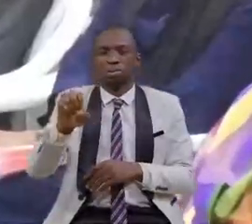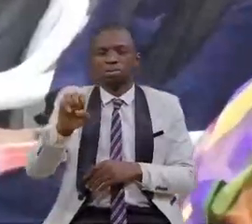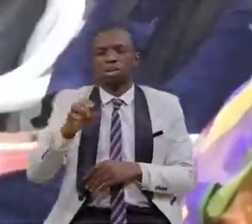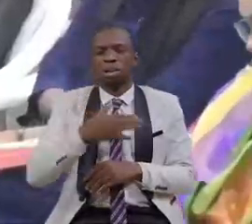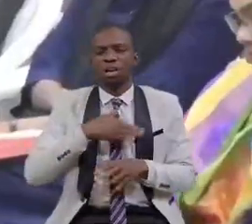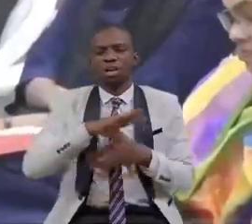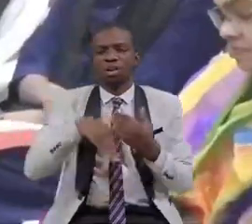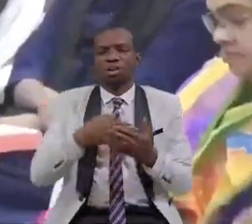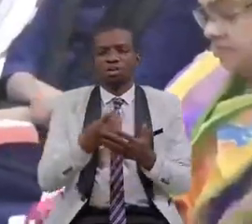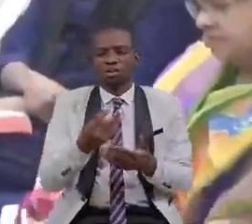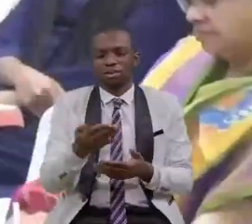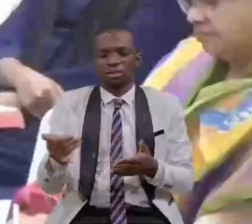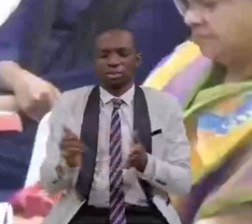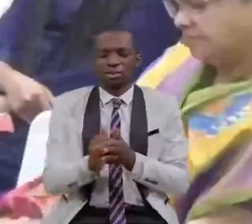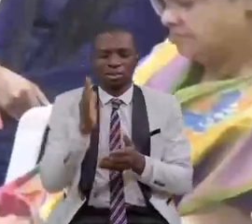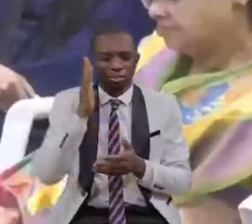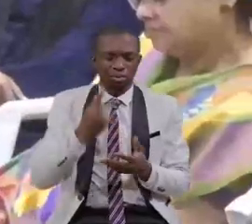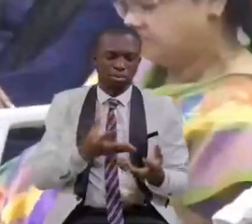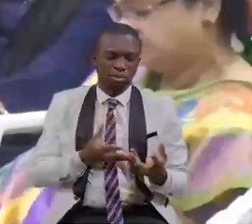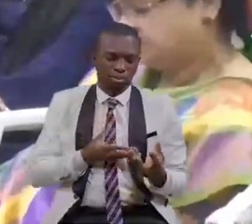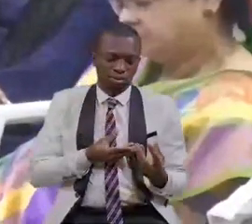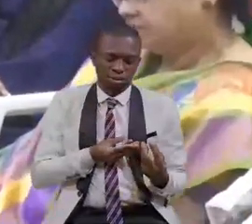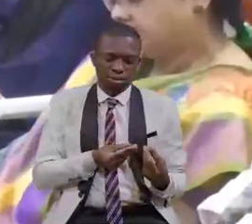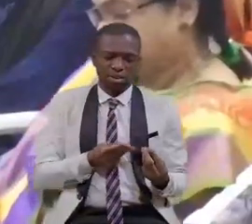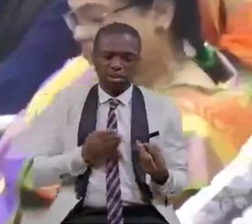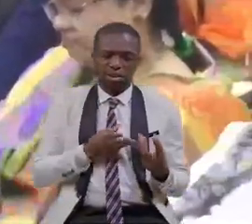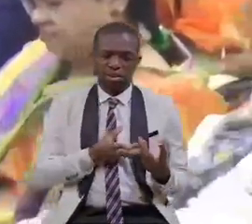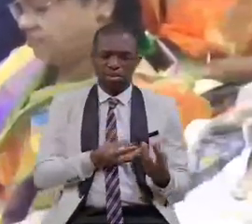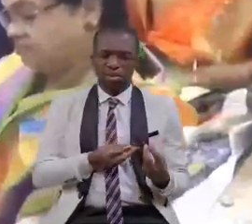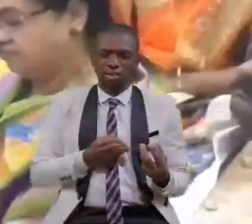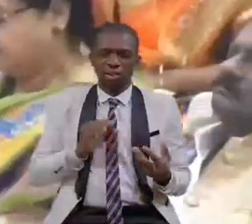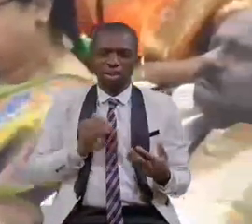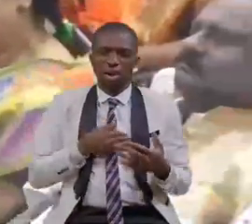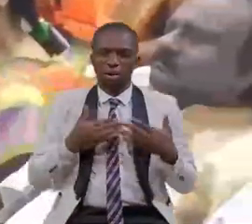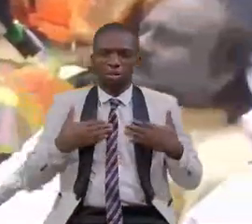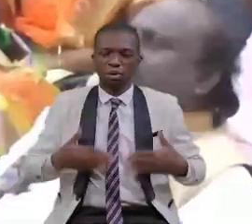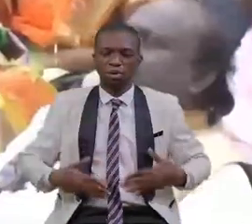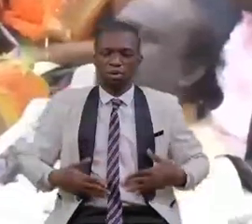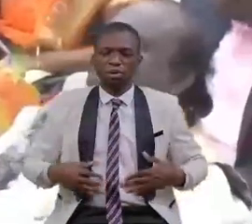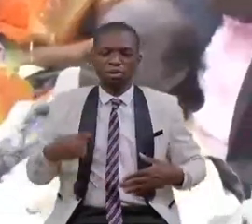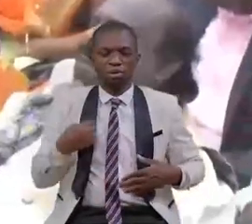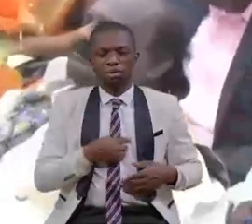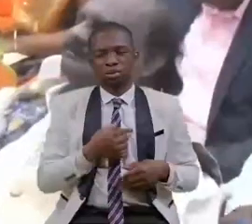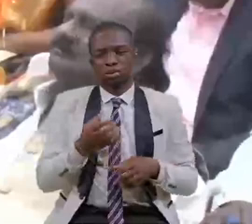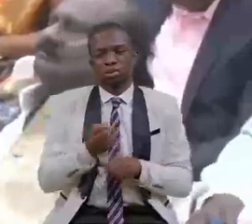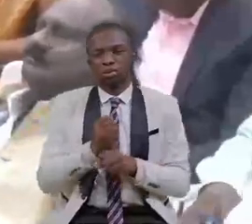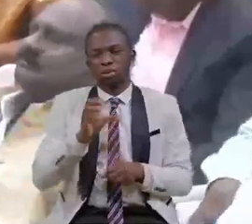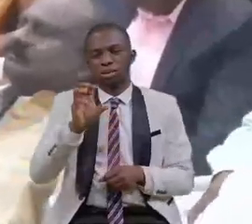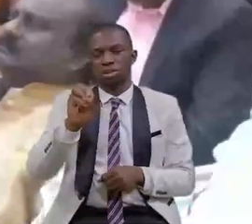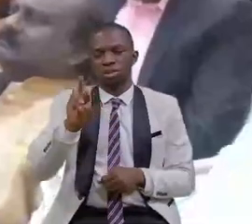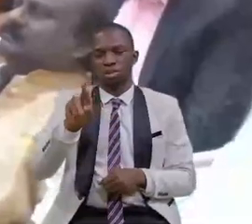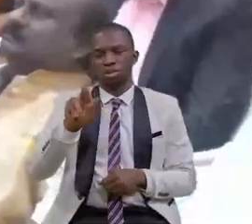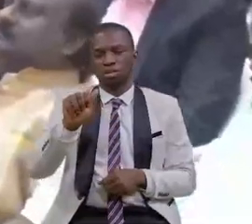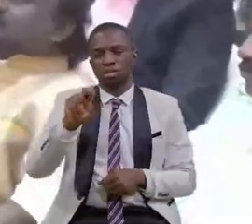et tout ce qui va donner les nutriments à notre corps. Et quand je prends l'orange, je peux prendre la